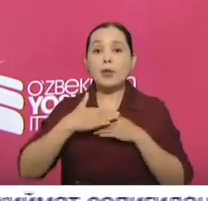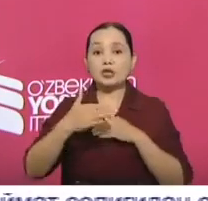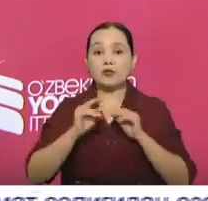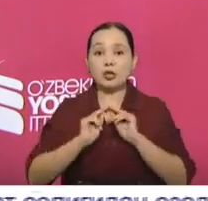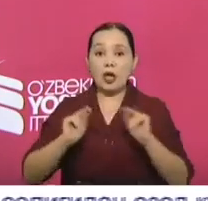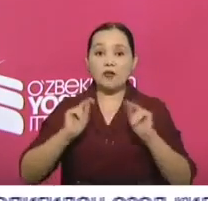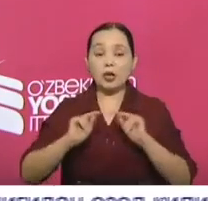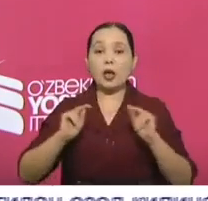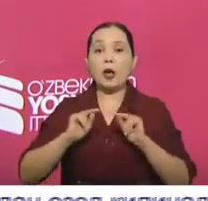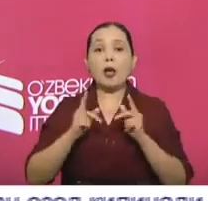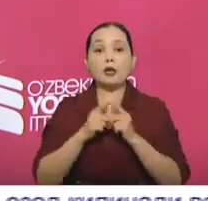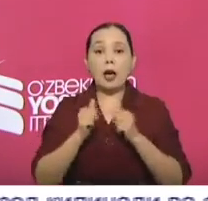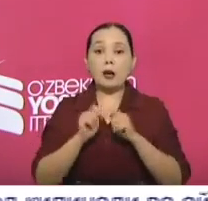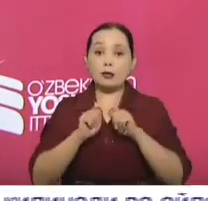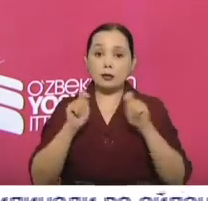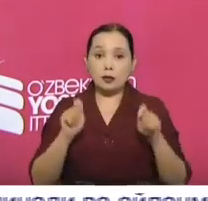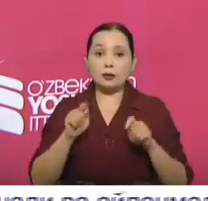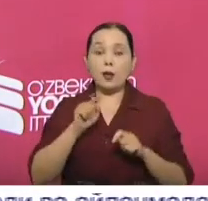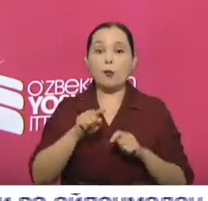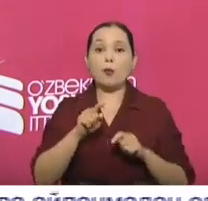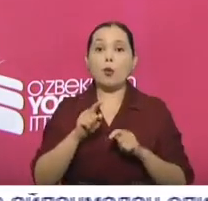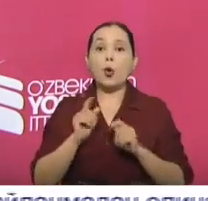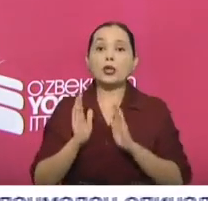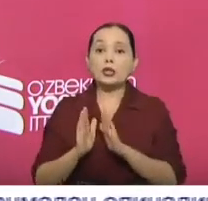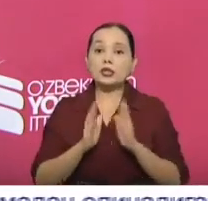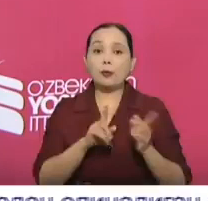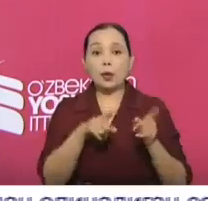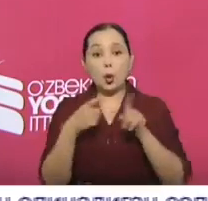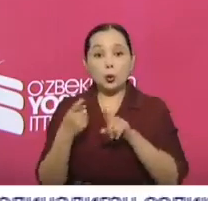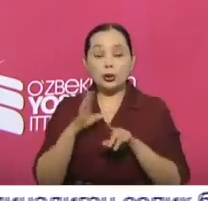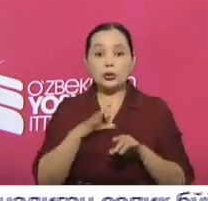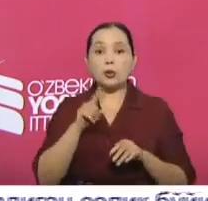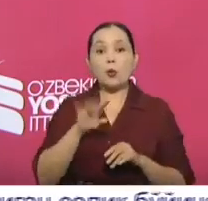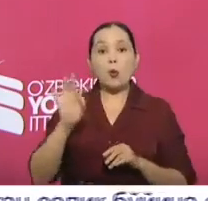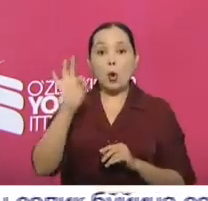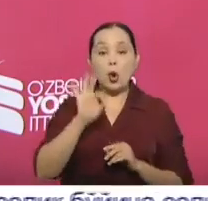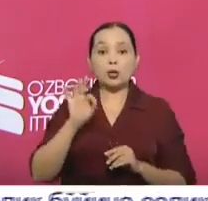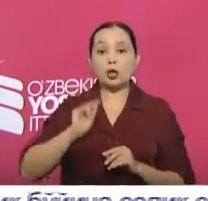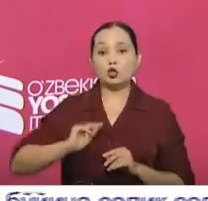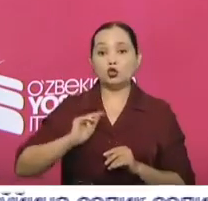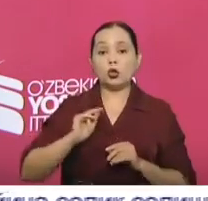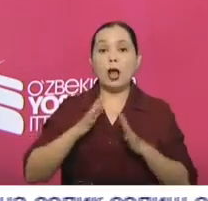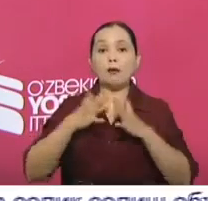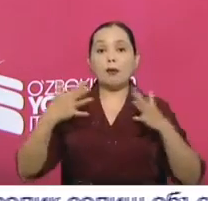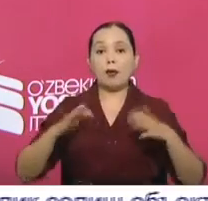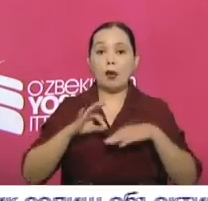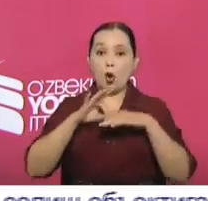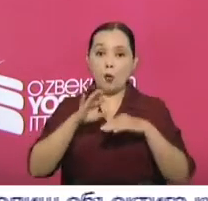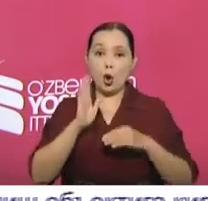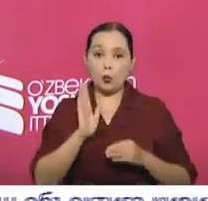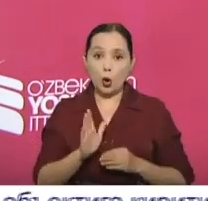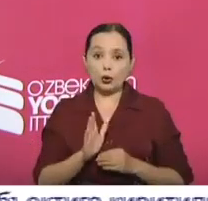таълим платформаси ҳам яратилди ва бу модул тизимига ўтказилди. Бу борада ишлар кенг кўламда олиб